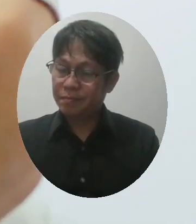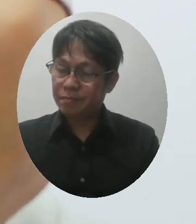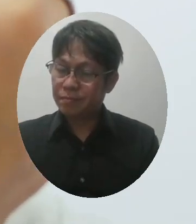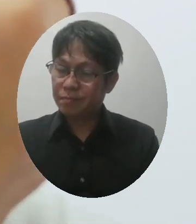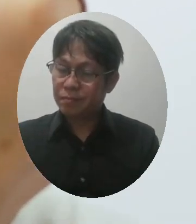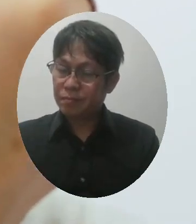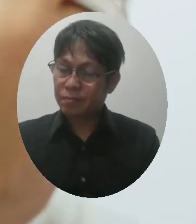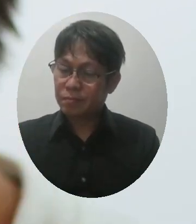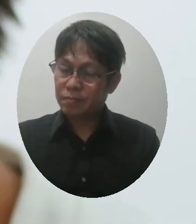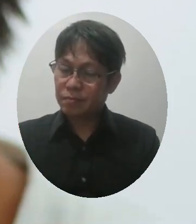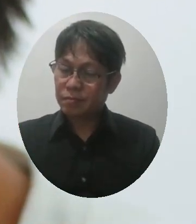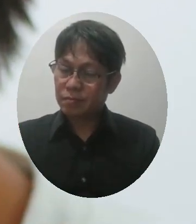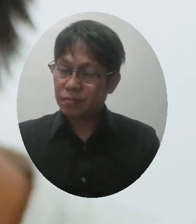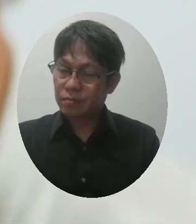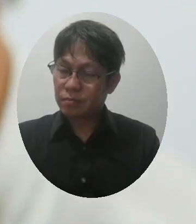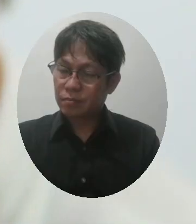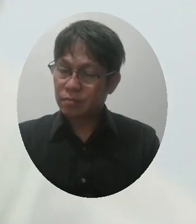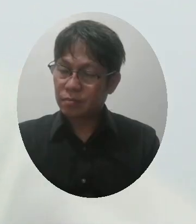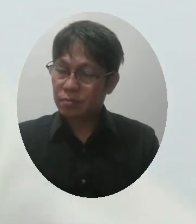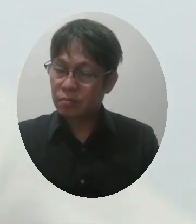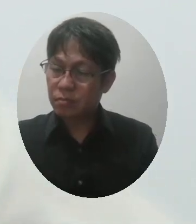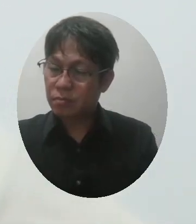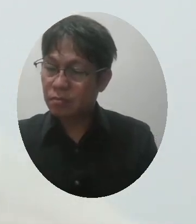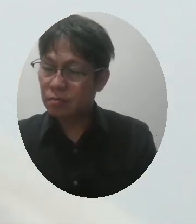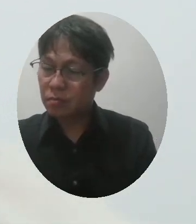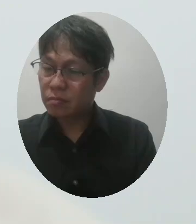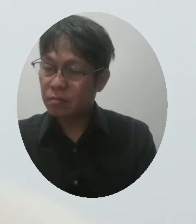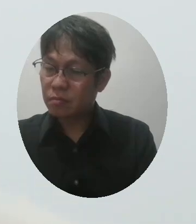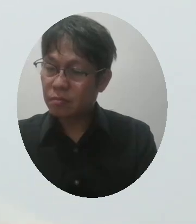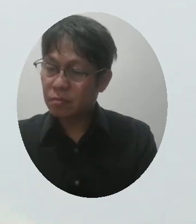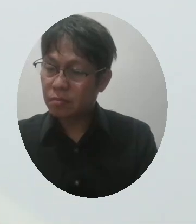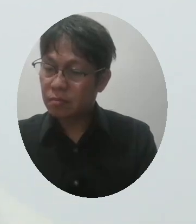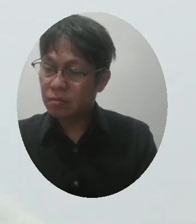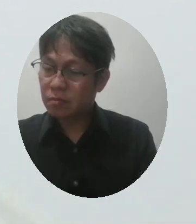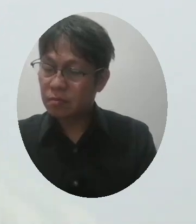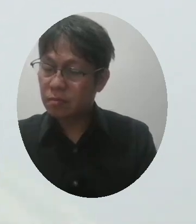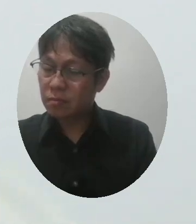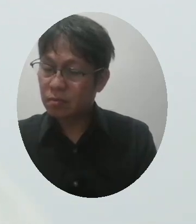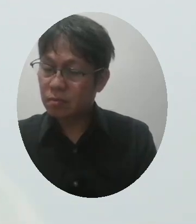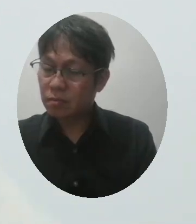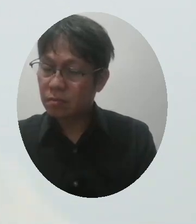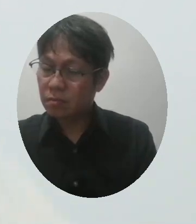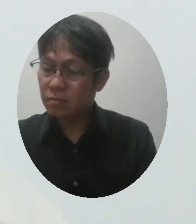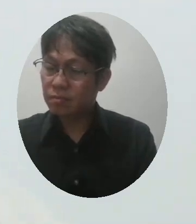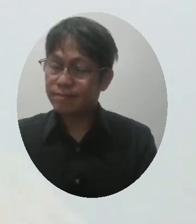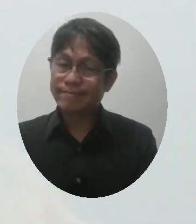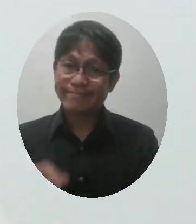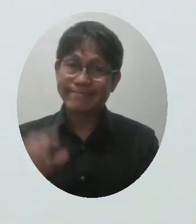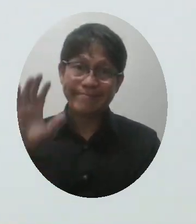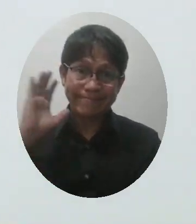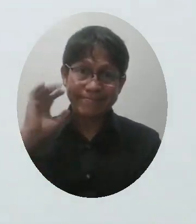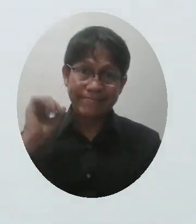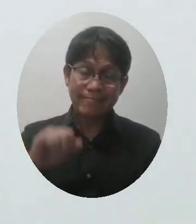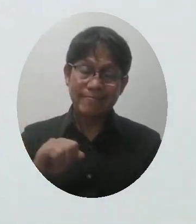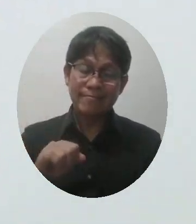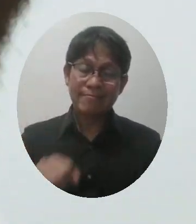Okay na, Pauline? Lakas na? Okay na po. Okay na. Inalay mo muna